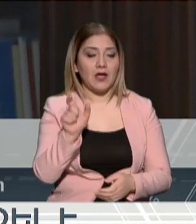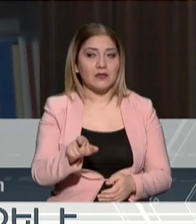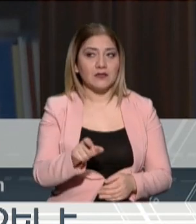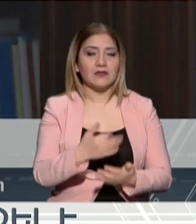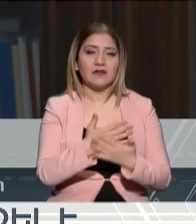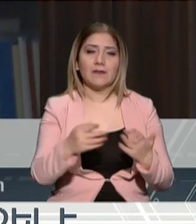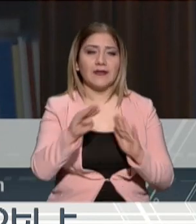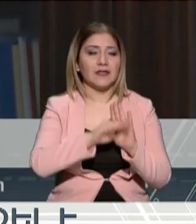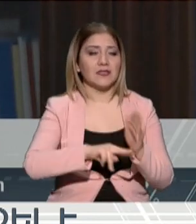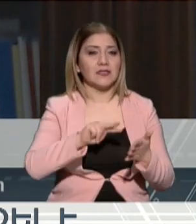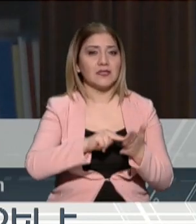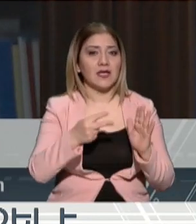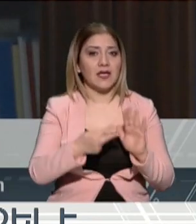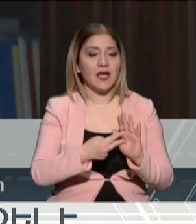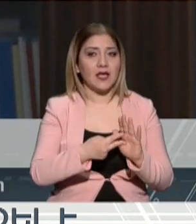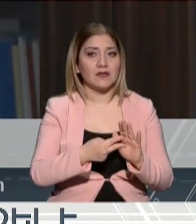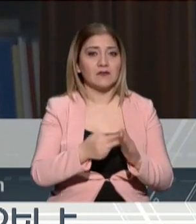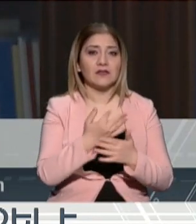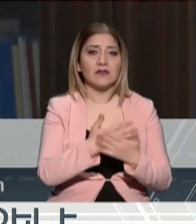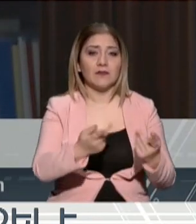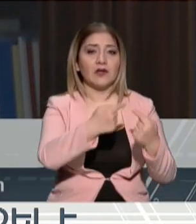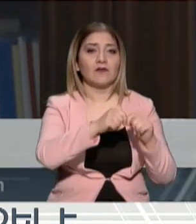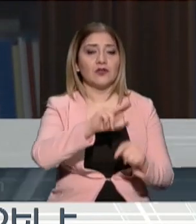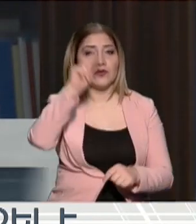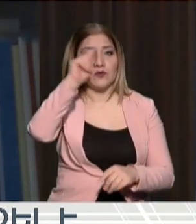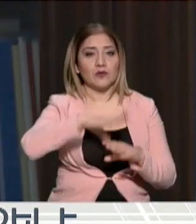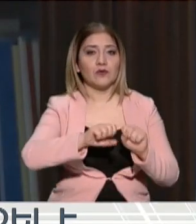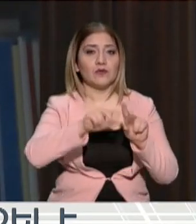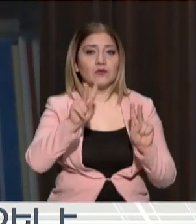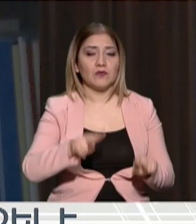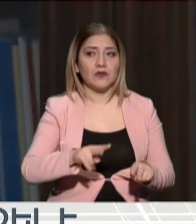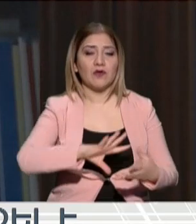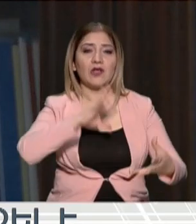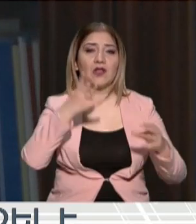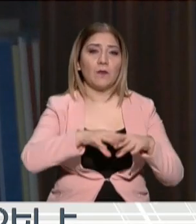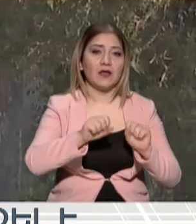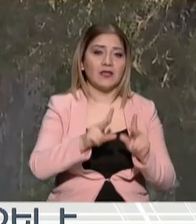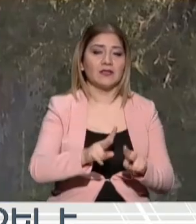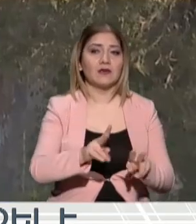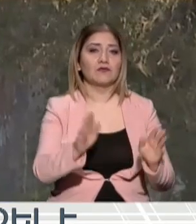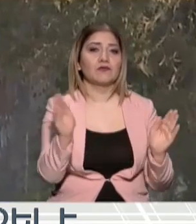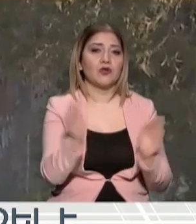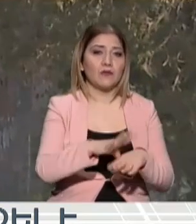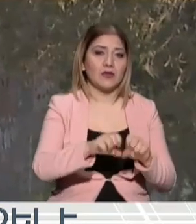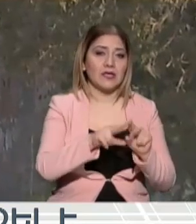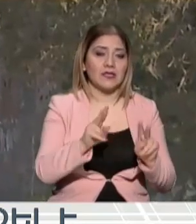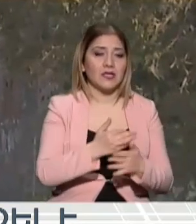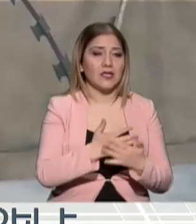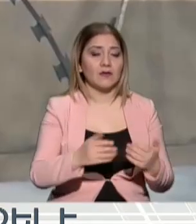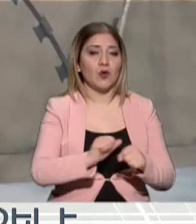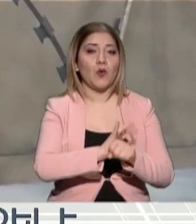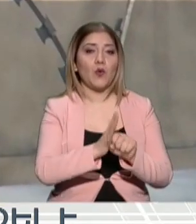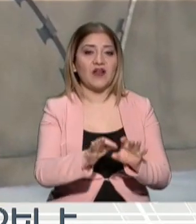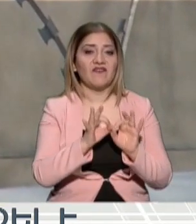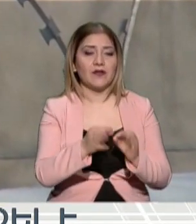որում տարբեր ծրագրերի շրջանակներում թիրախավորված տարբեր ոլորտներում եւ նեղմասնագիտական եւ ընդհանուր մասնագիտական բնույթի։ Ի դեպ, կալանավայրերում